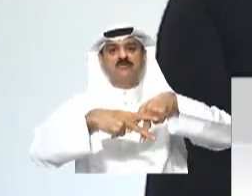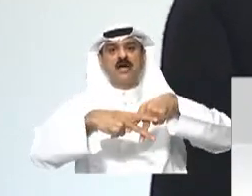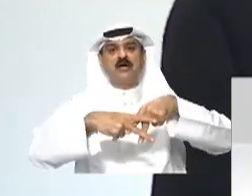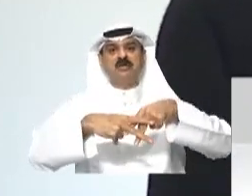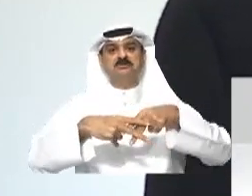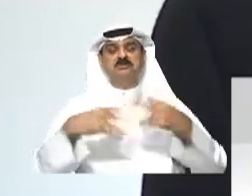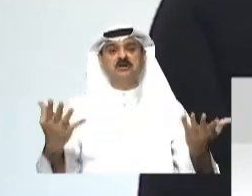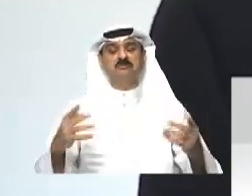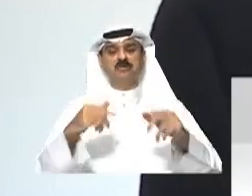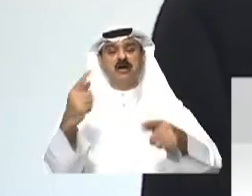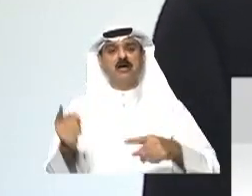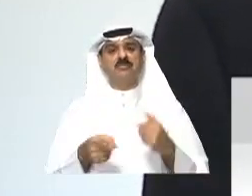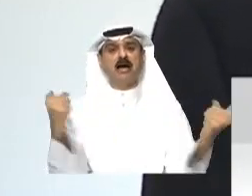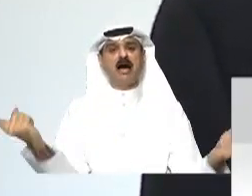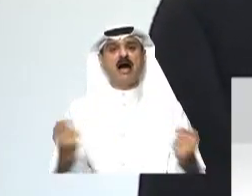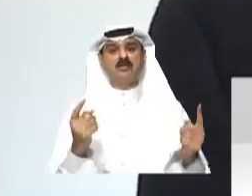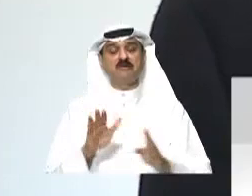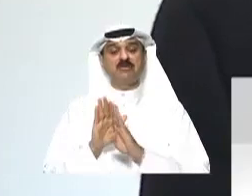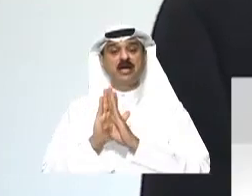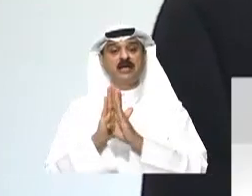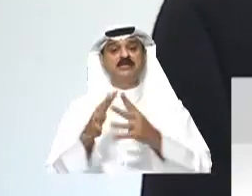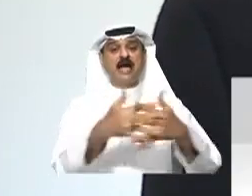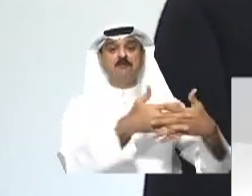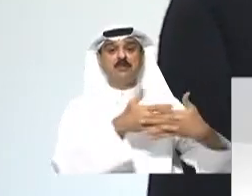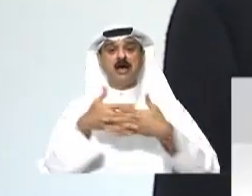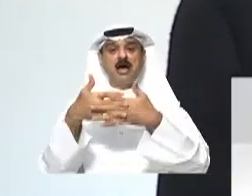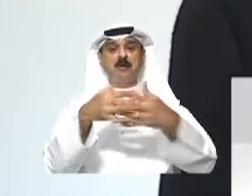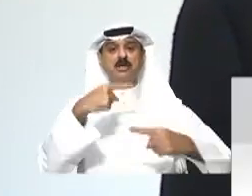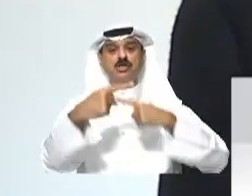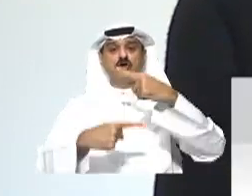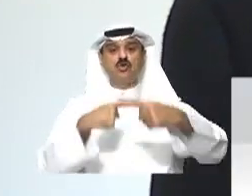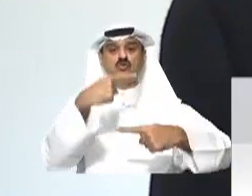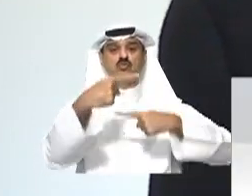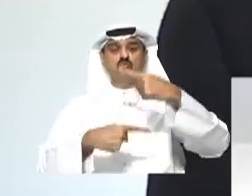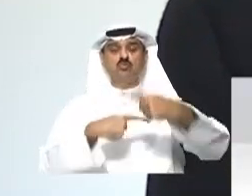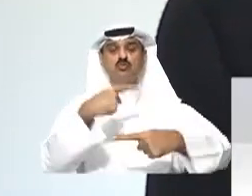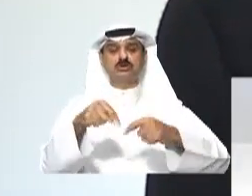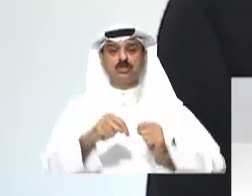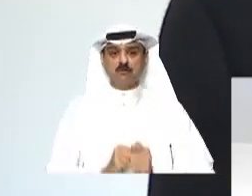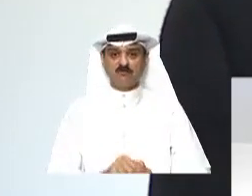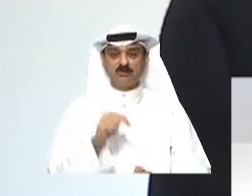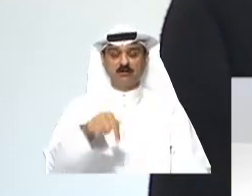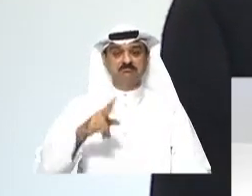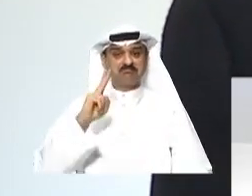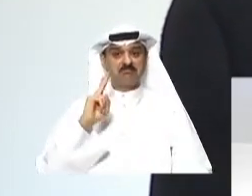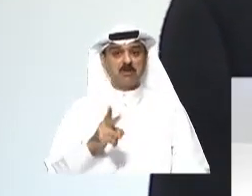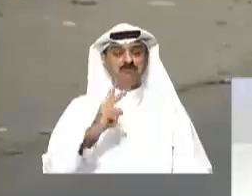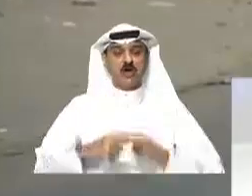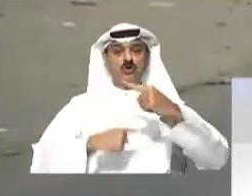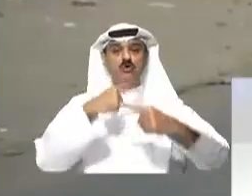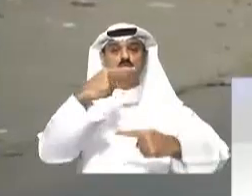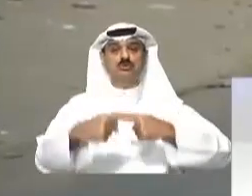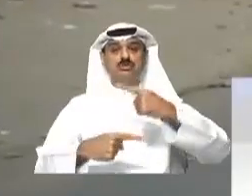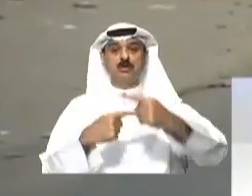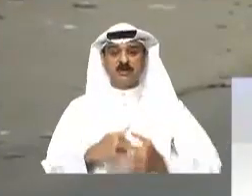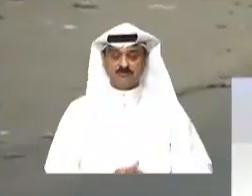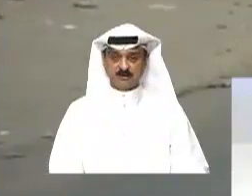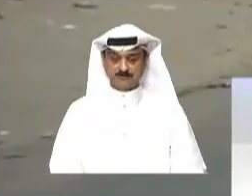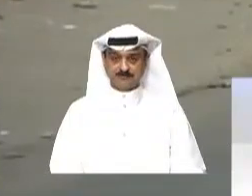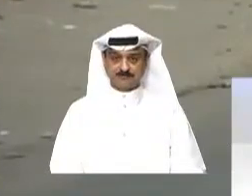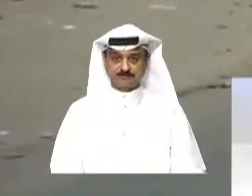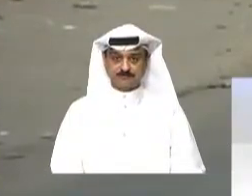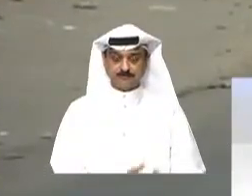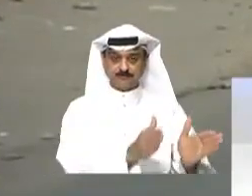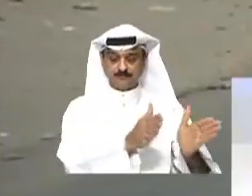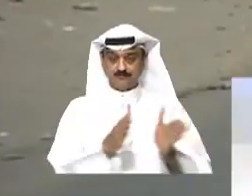أنه من خلال الدعم الأمريكي اللامحدود أن هناك ضوء أخضر للاستمرار في هذه الجرائم ومعفي من غبة مسألته على هذه الجرائم. إلى ذلك